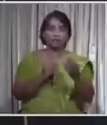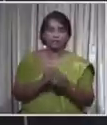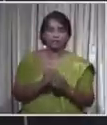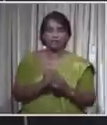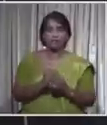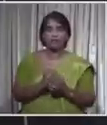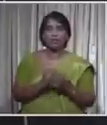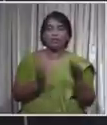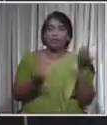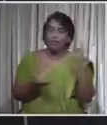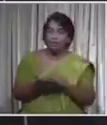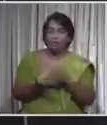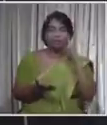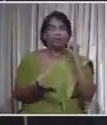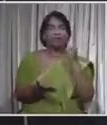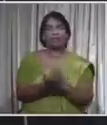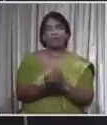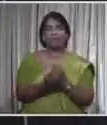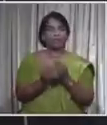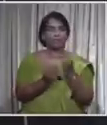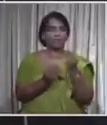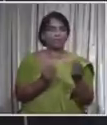ඒ මිනිහව තවත් අමාරුවේ දැම්මා.